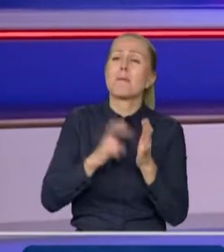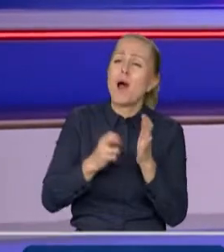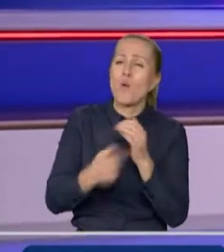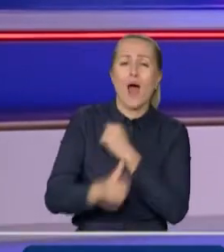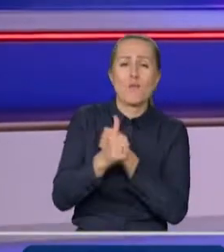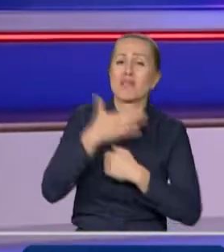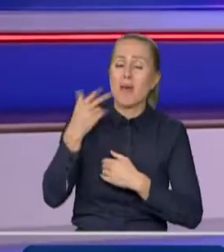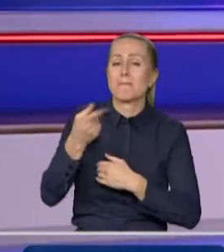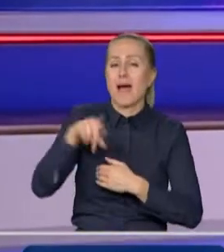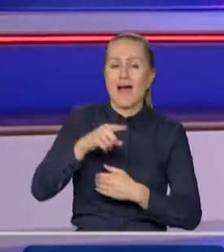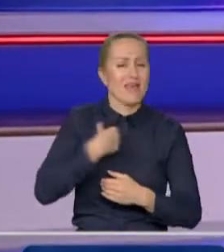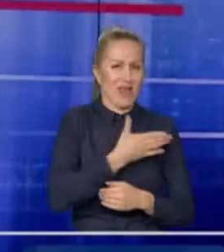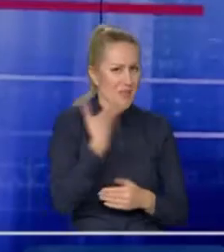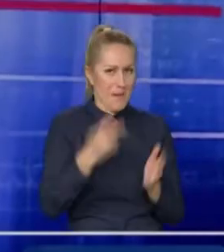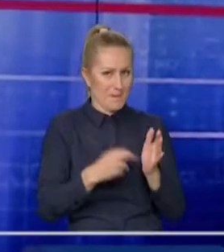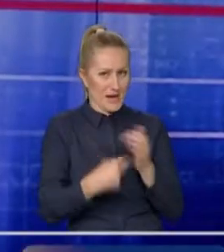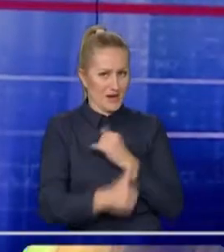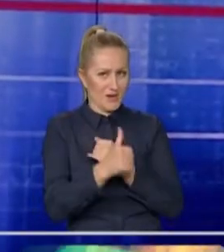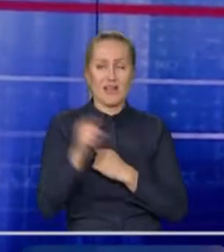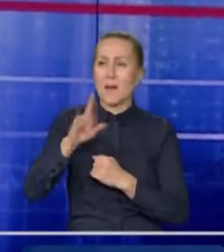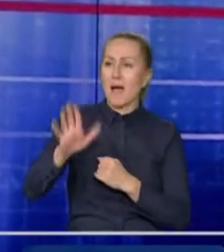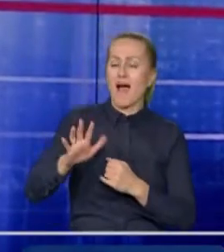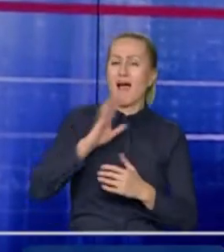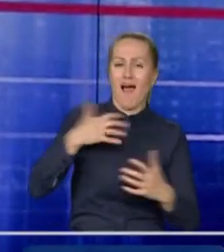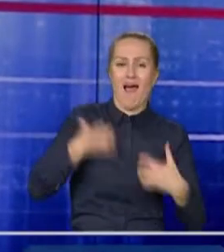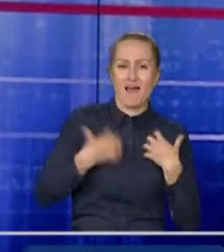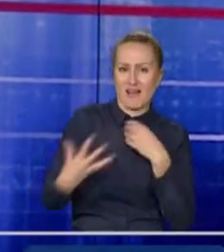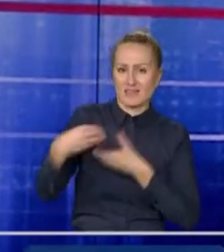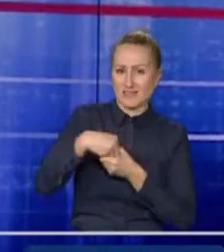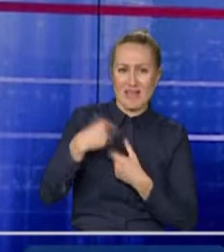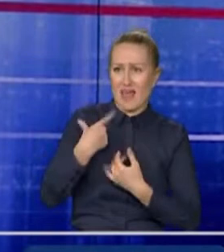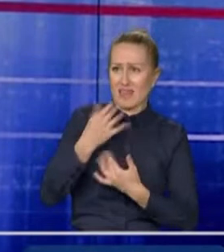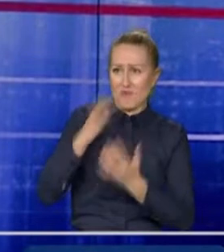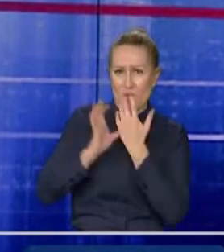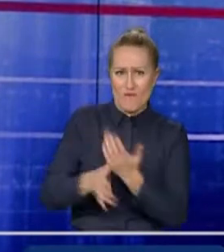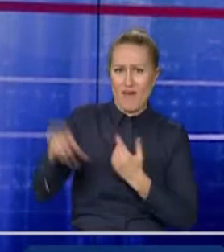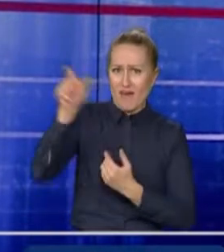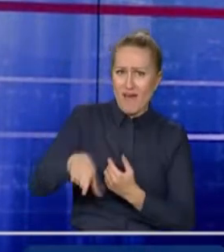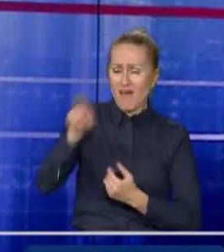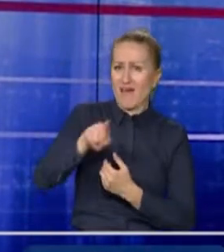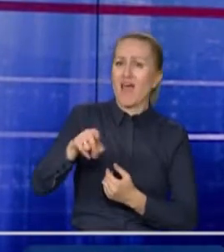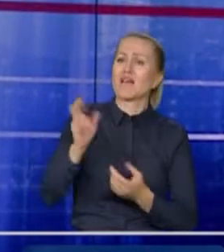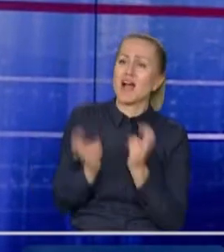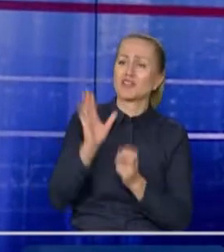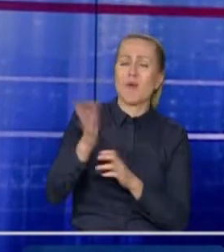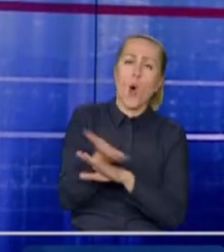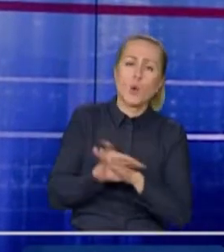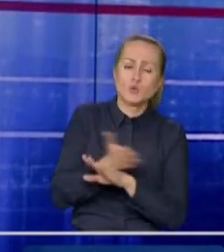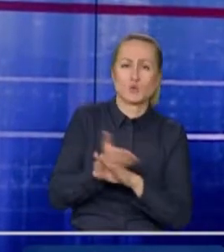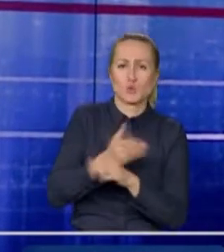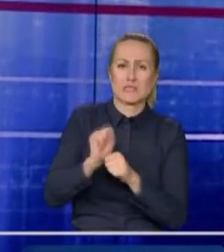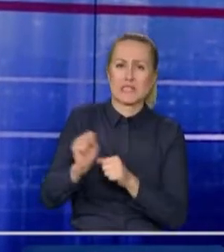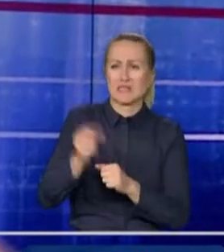w dyskusję, wdziera się w dyskusję agresja. No czy ja nie mówię o sobie Kaczyńskim cynik, ani że oszust i tak dalej. Ja pani cały czas mówi o Donaldzie